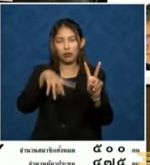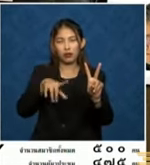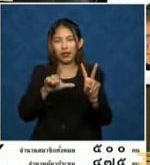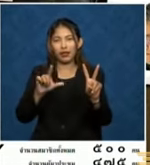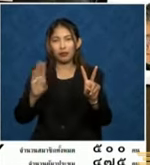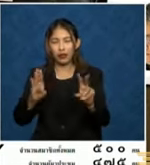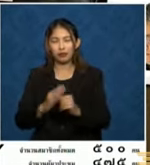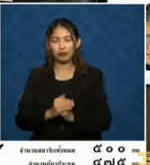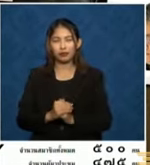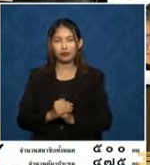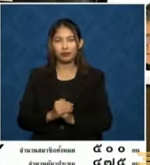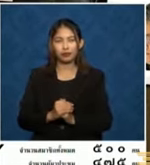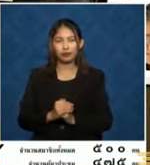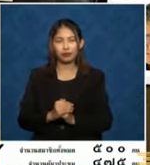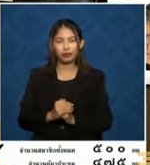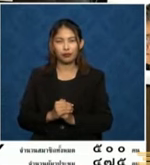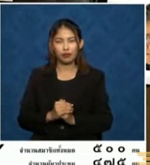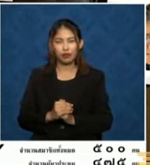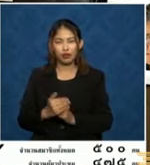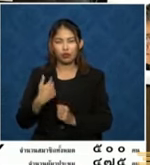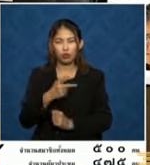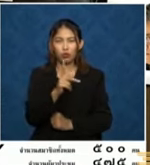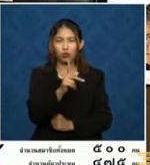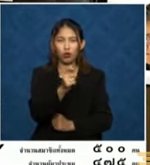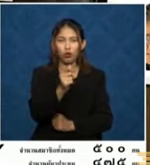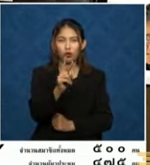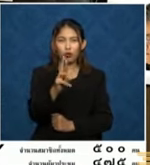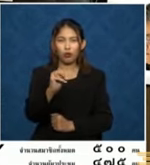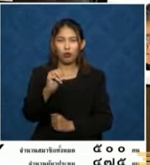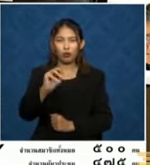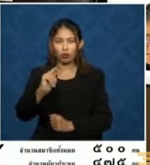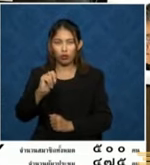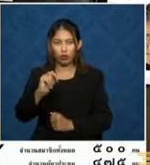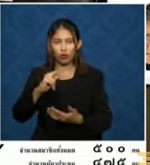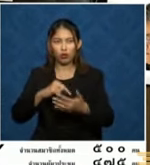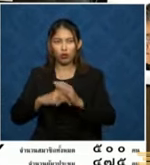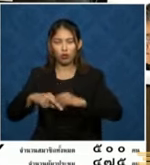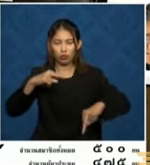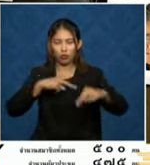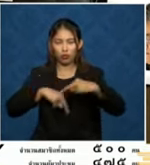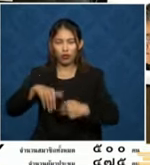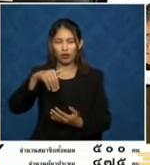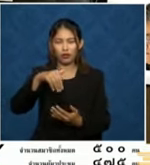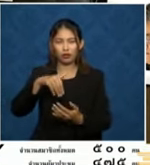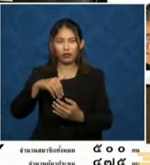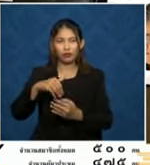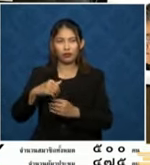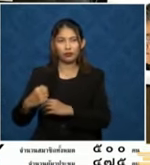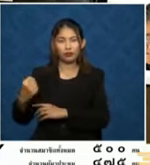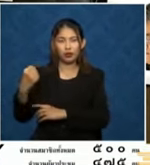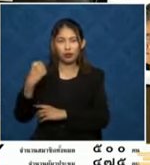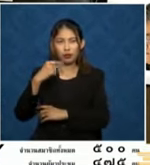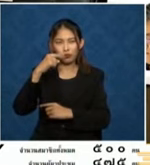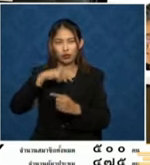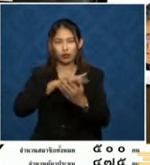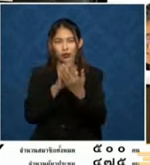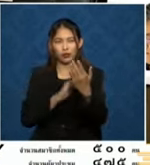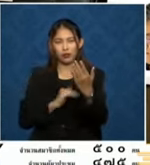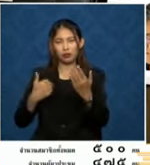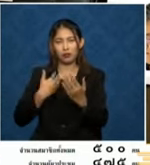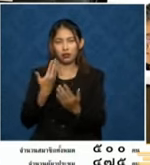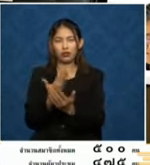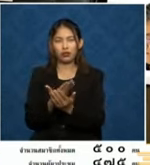ทนะครับซึ่งในส่วนของกอรมน.นะครับกองอำนวยการรักษาความมั่นคงภายในราชอาณาจักรเนี่ยนะครับได้ทำคำของงบ